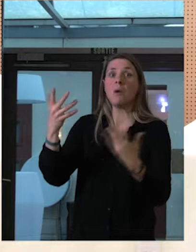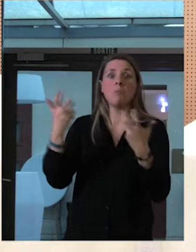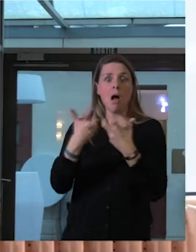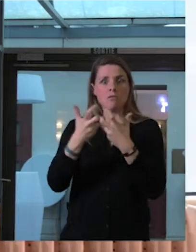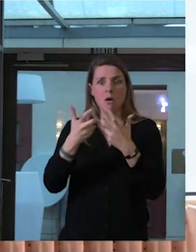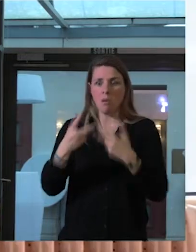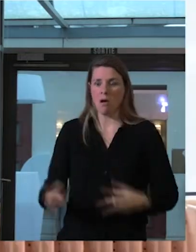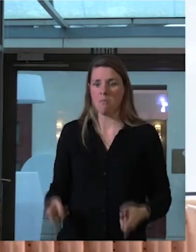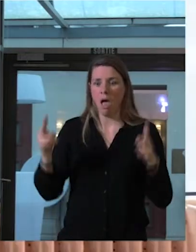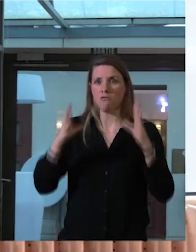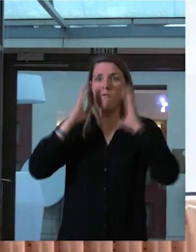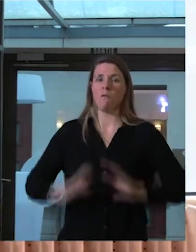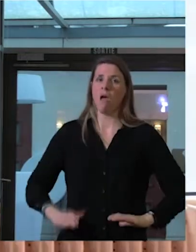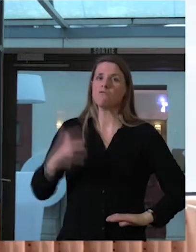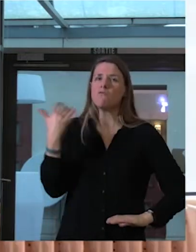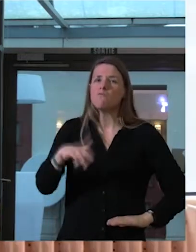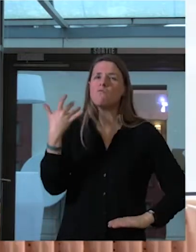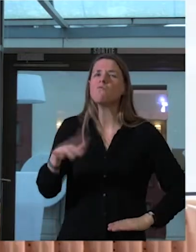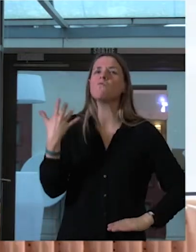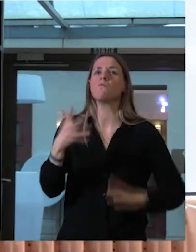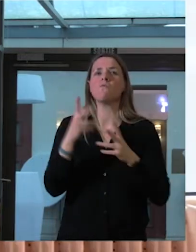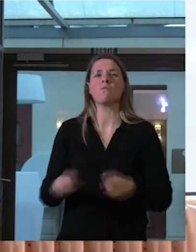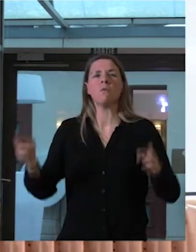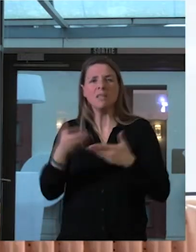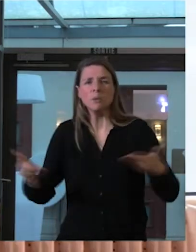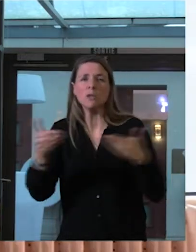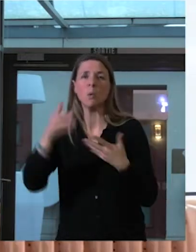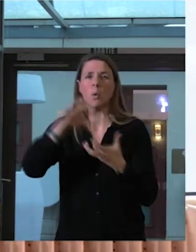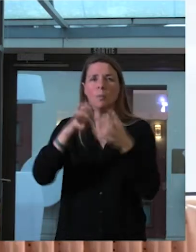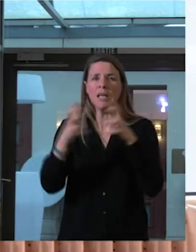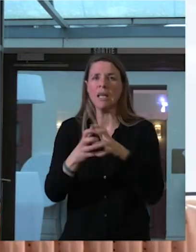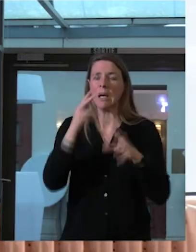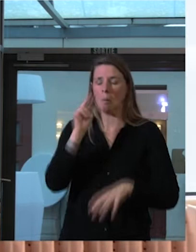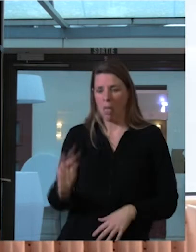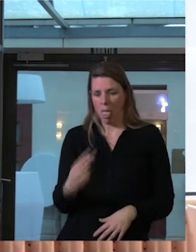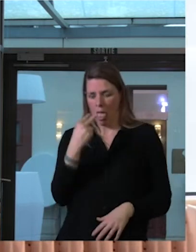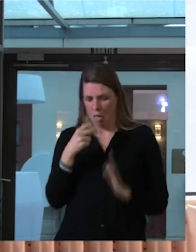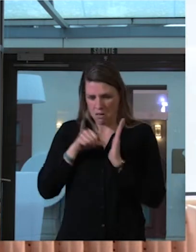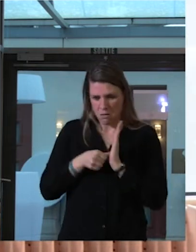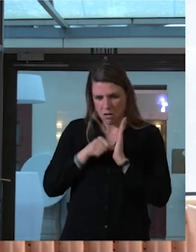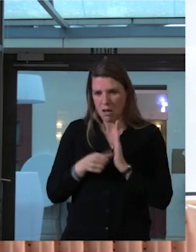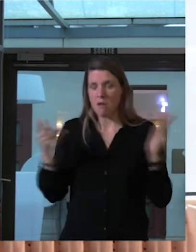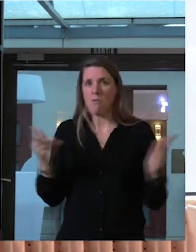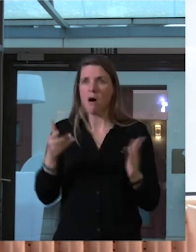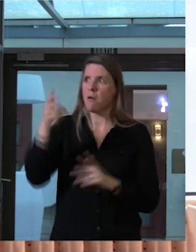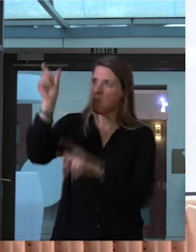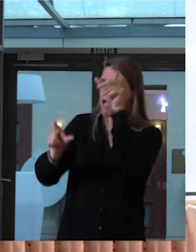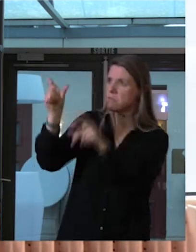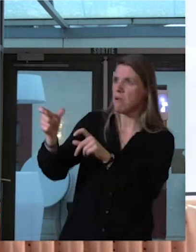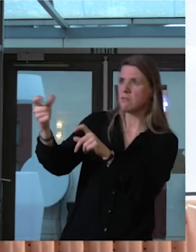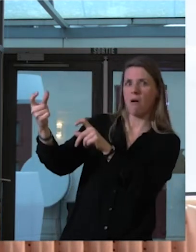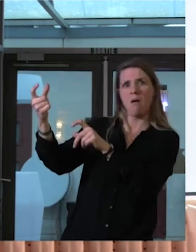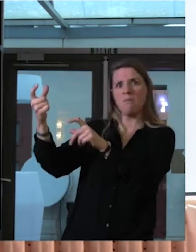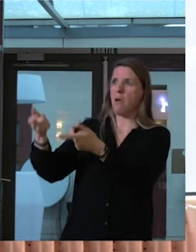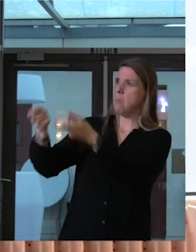qui est... peut être assez compliqué, où justement on se pose des questions sur son identité, où les autres finalement nous donnent une identité qui ne nous